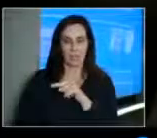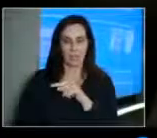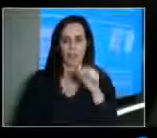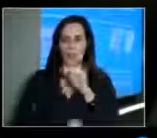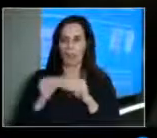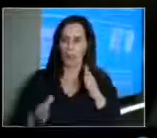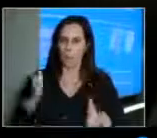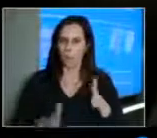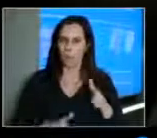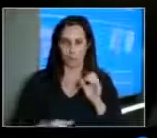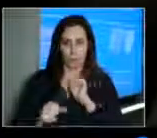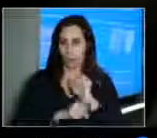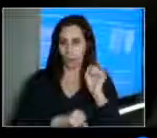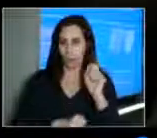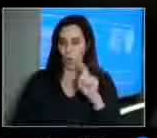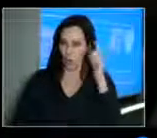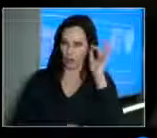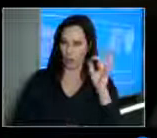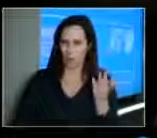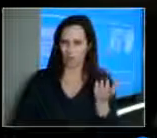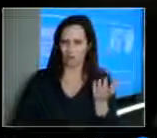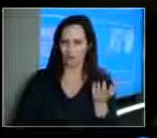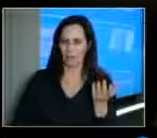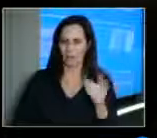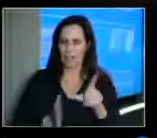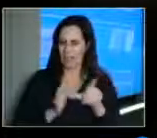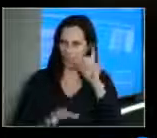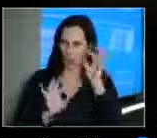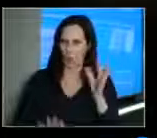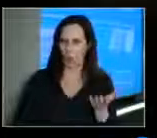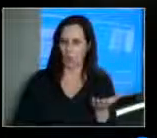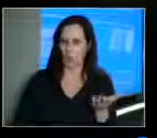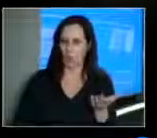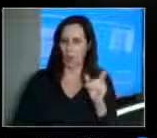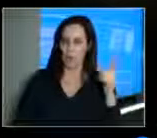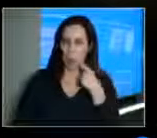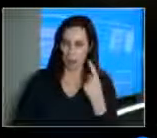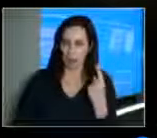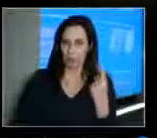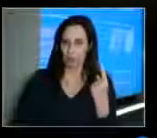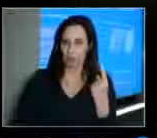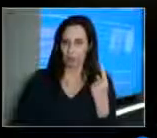השתמשה בבוטים, והתלונה היא גם לא הגיונית, טכנית היא לא הגיונית. הם טוענים